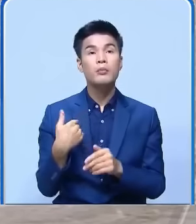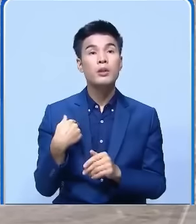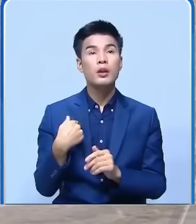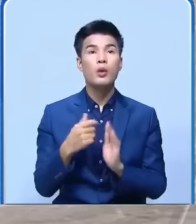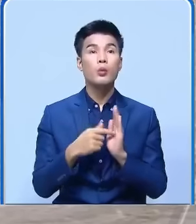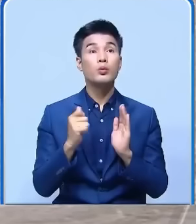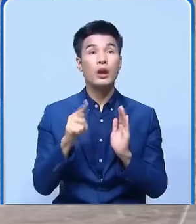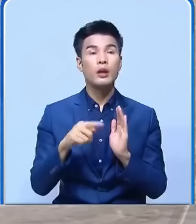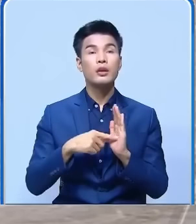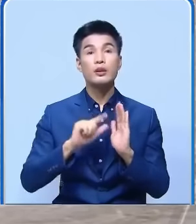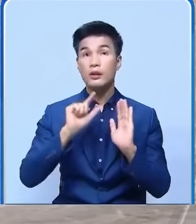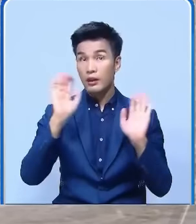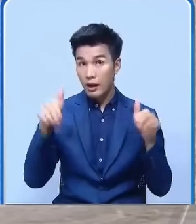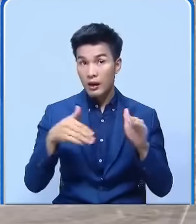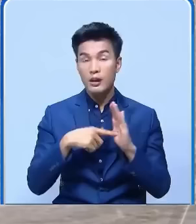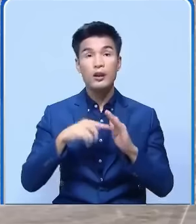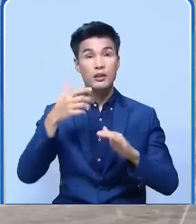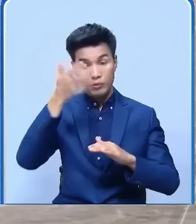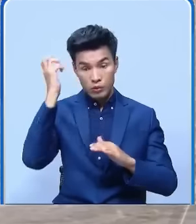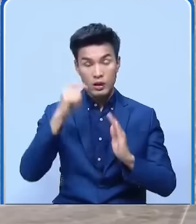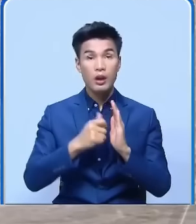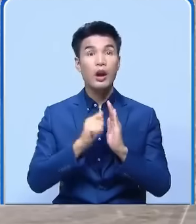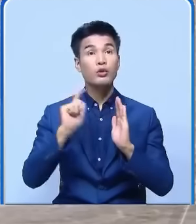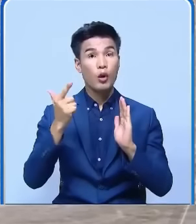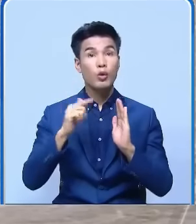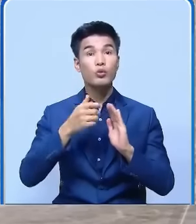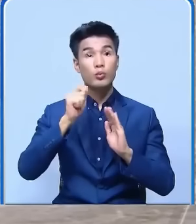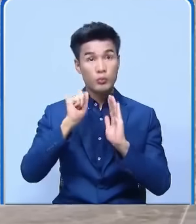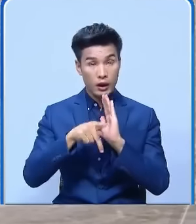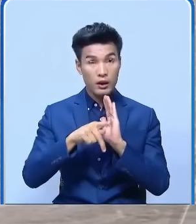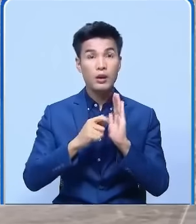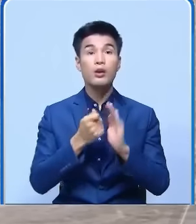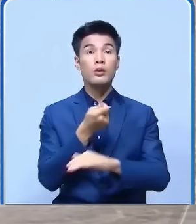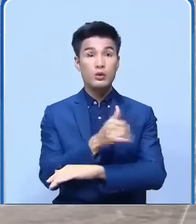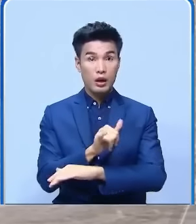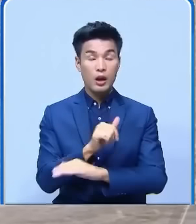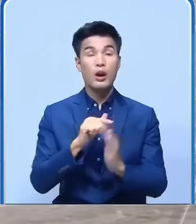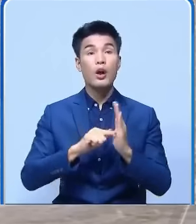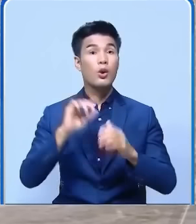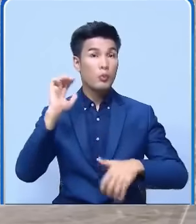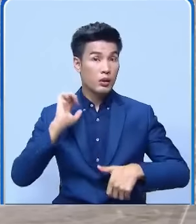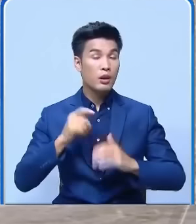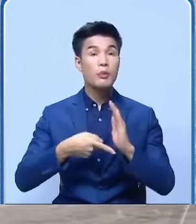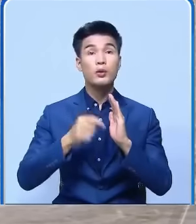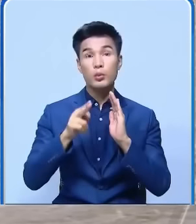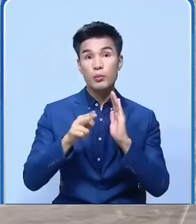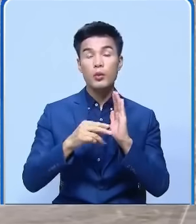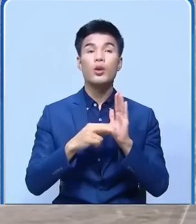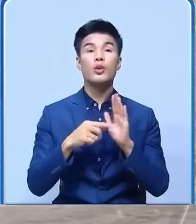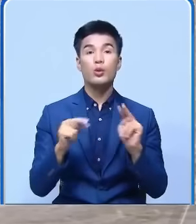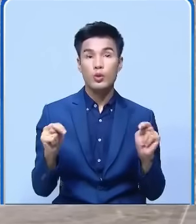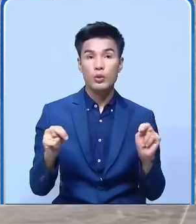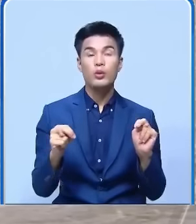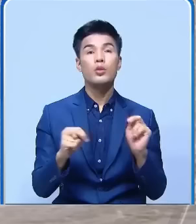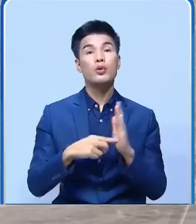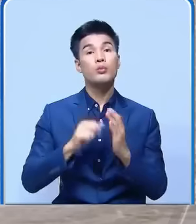ธานีชัยนาทสิงห์บุรีอ่างทองสุพรรณบุรีพระนครศรีอยุธยาลพบุรีปทุมธานีนนทบุรีส